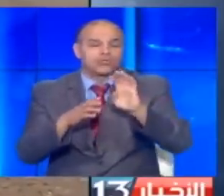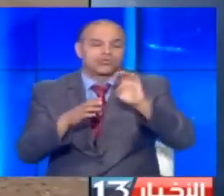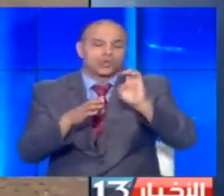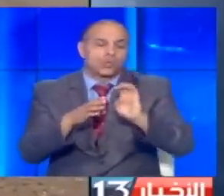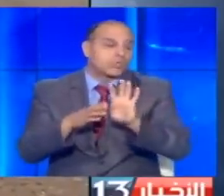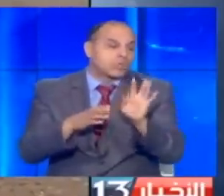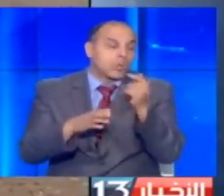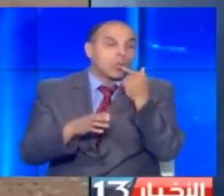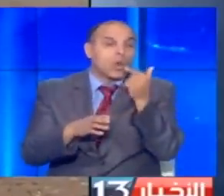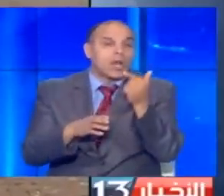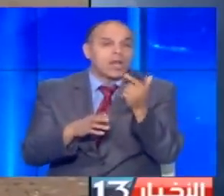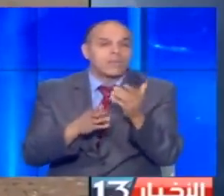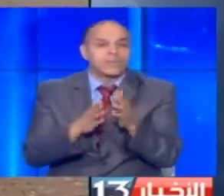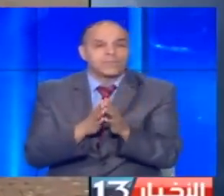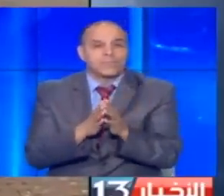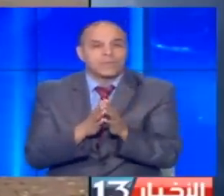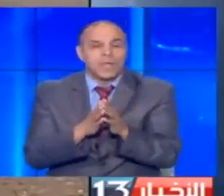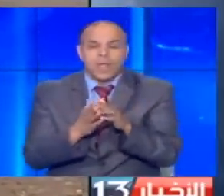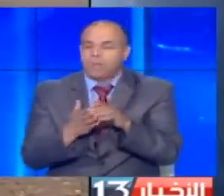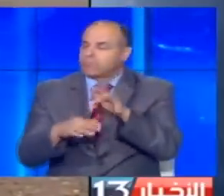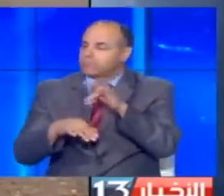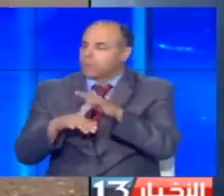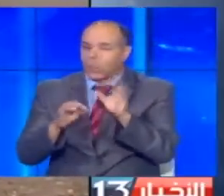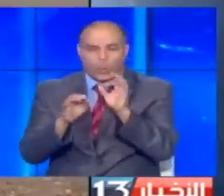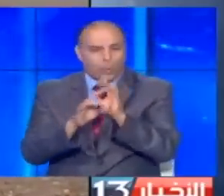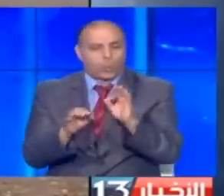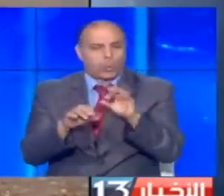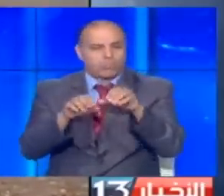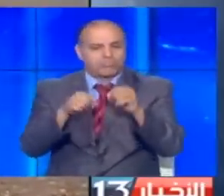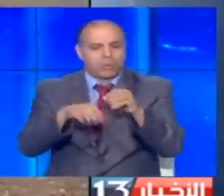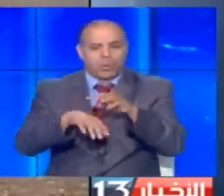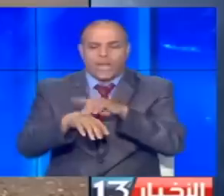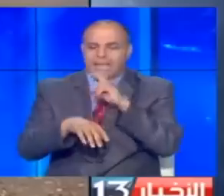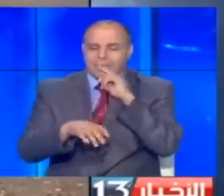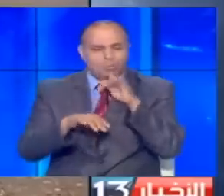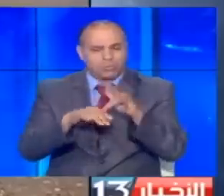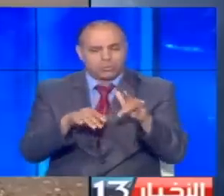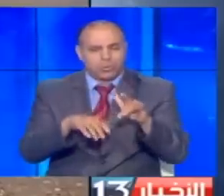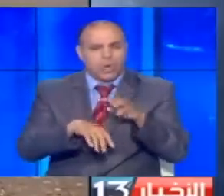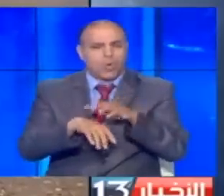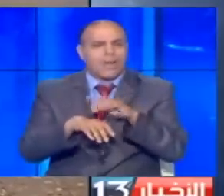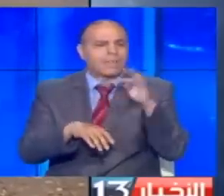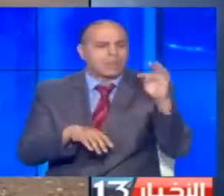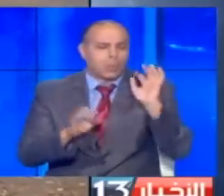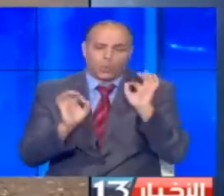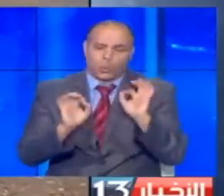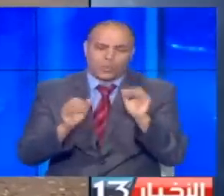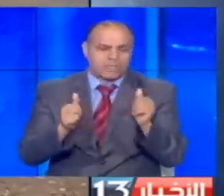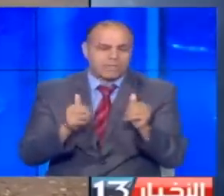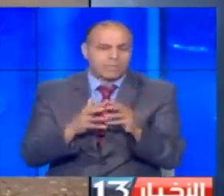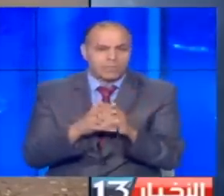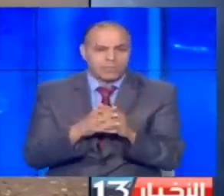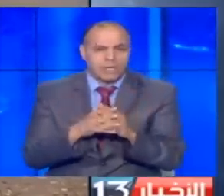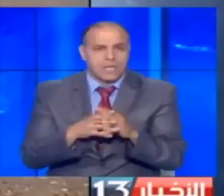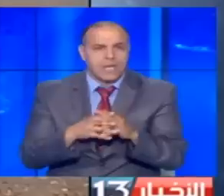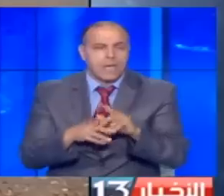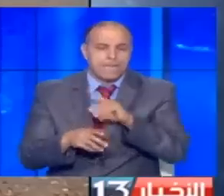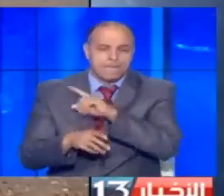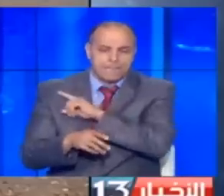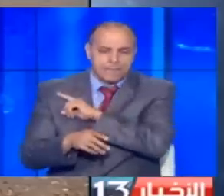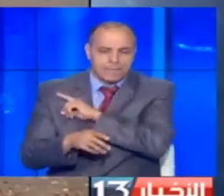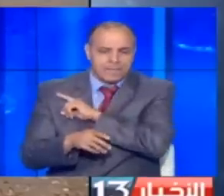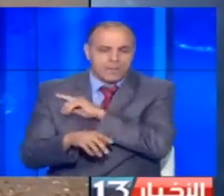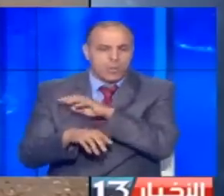ككل لم يسجل ايه اضرار في مستوى ولايه و ولايه تطاوين حيث خاصه في ولايتين الدين وقت